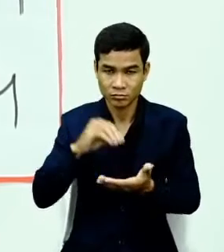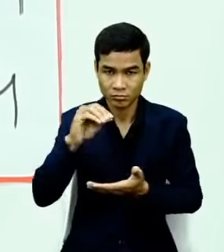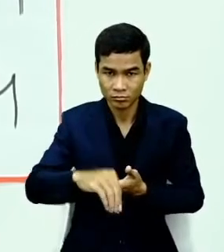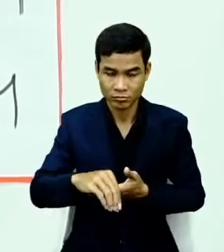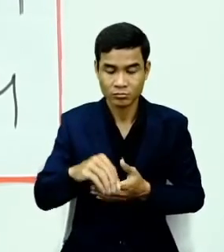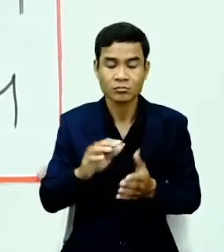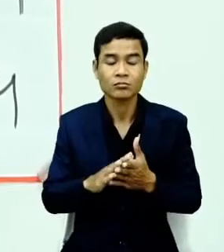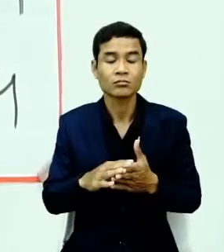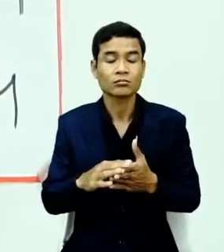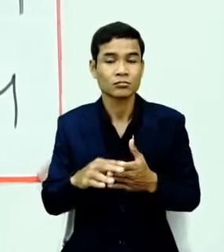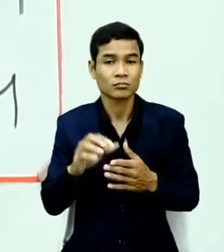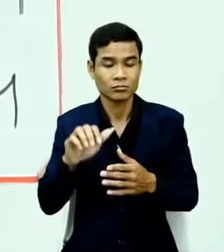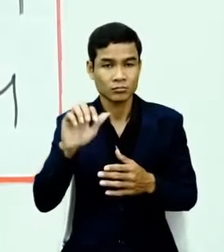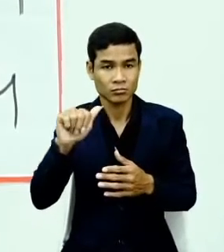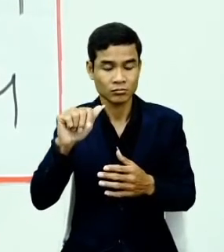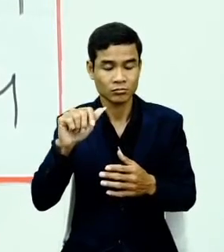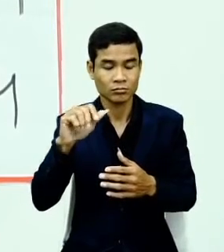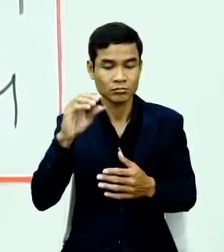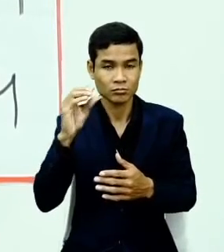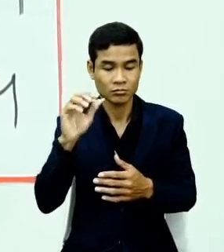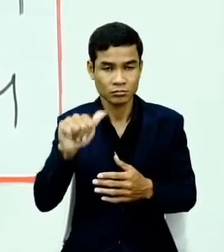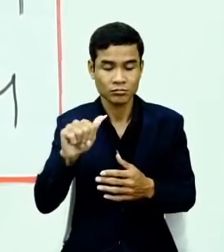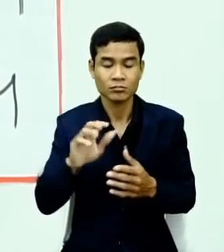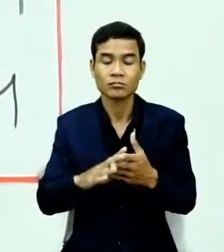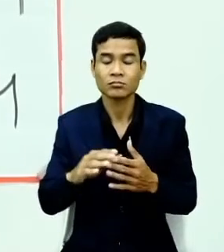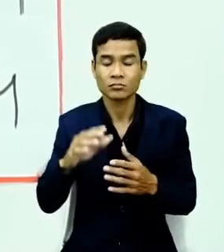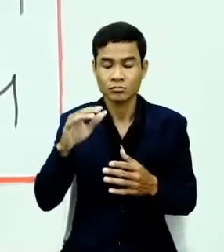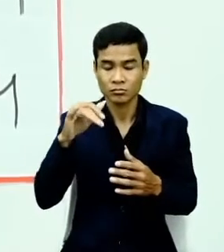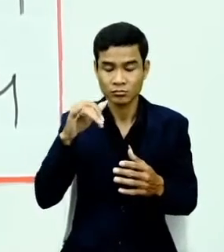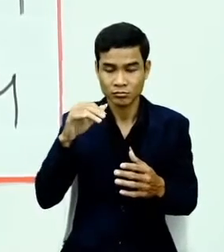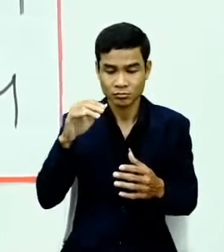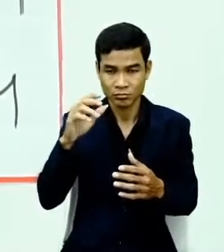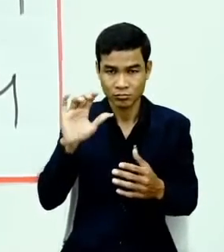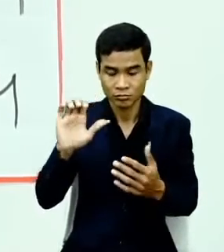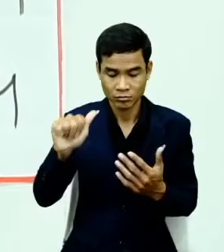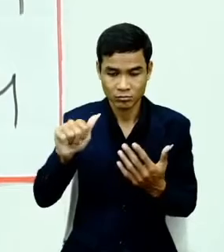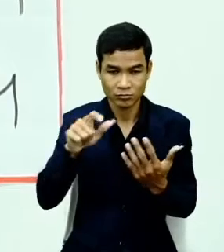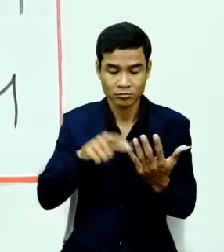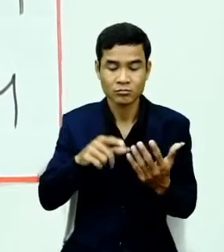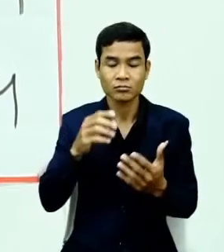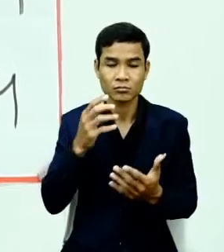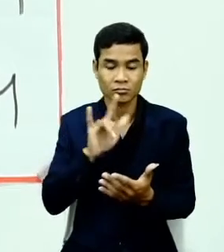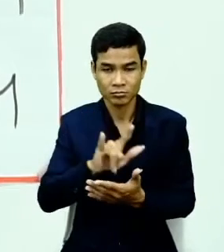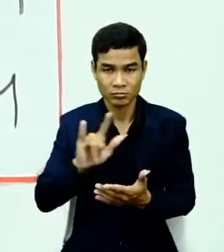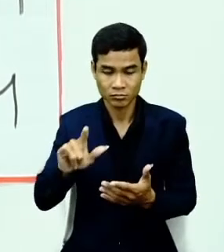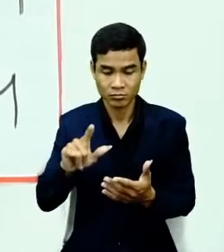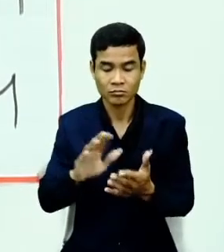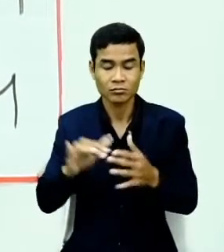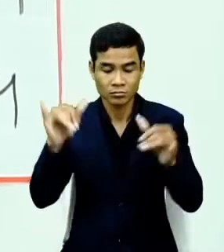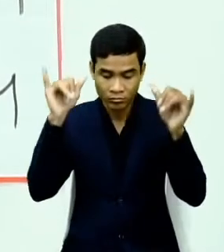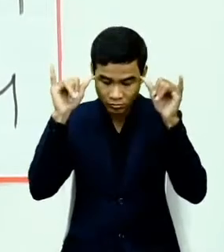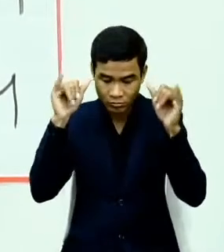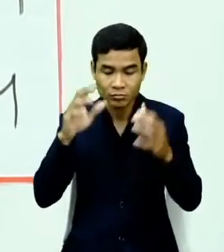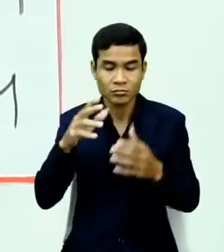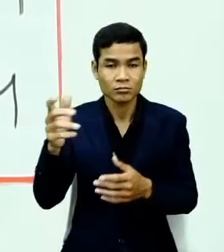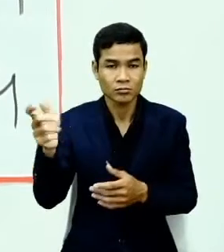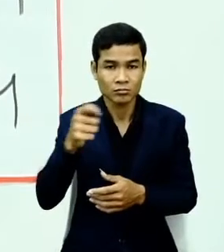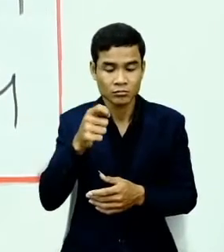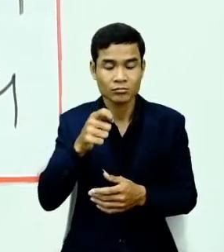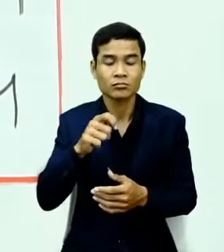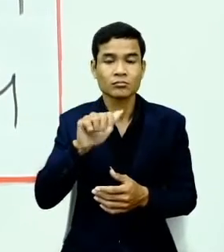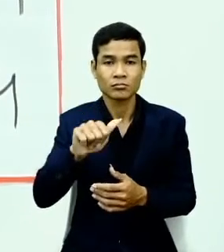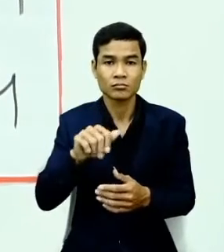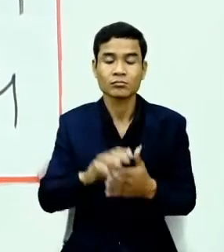ញាបកូនីបេះញោ ចាតញី